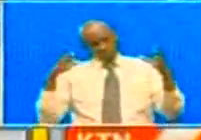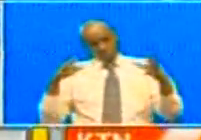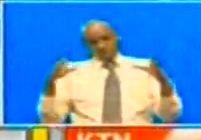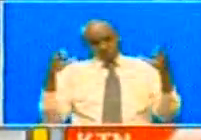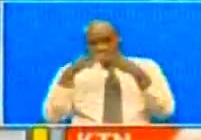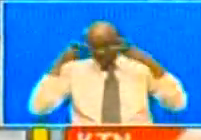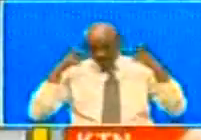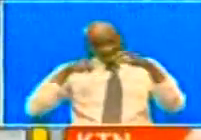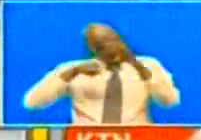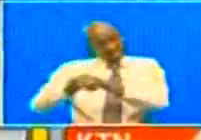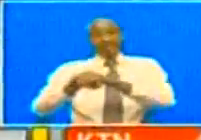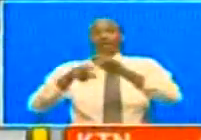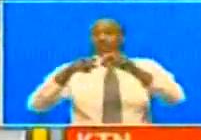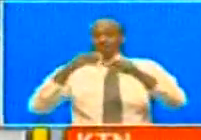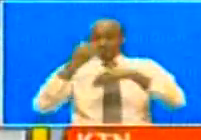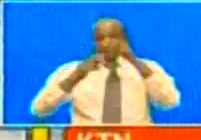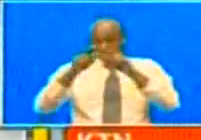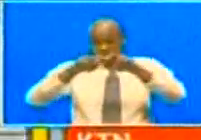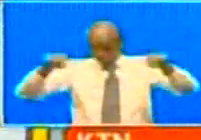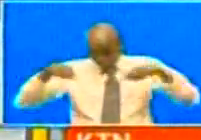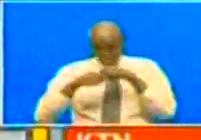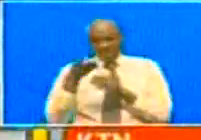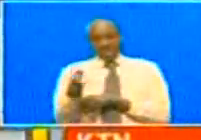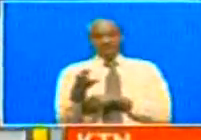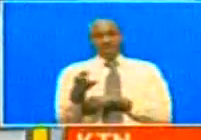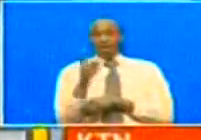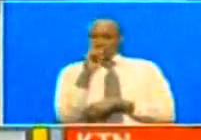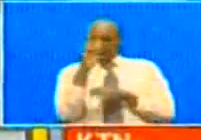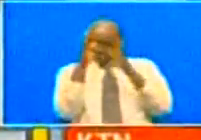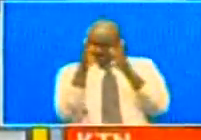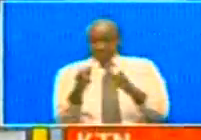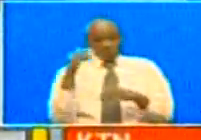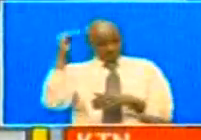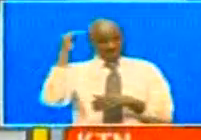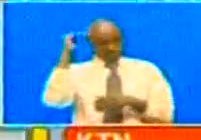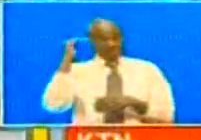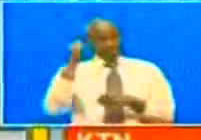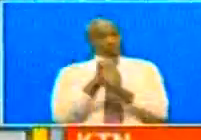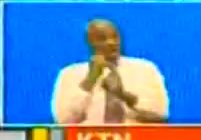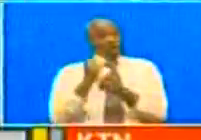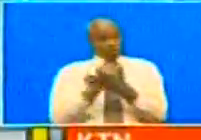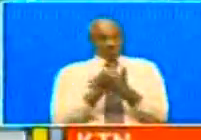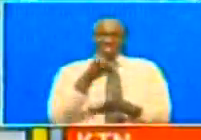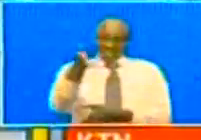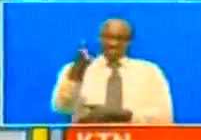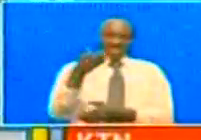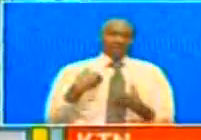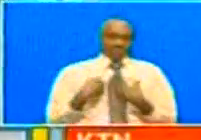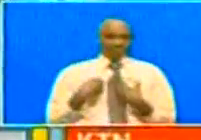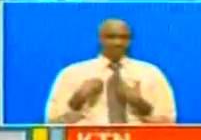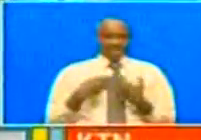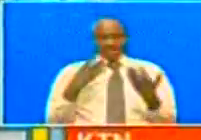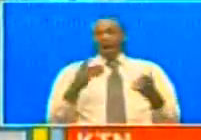na kuwazuia wanafunzi wengi, miongoni mwao akiwemo mmoja wa wakuu wa chuo hicho. Aidha, waziri wa usalama